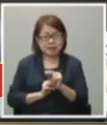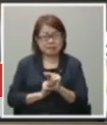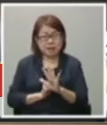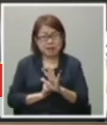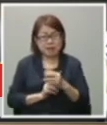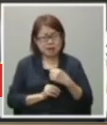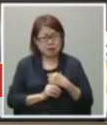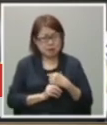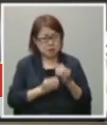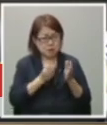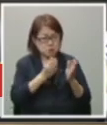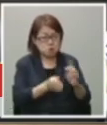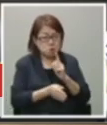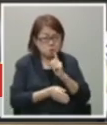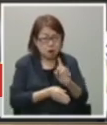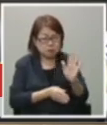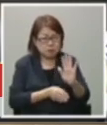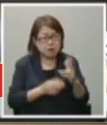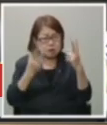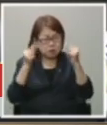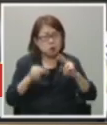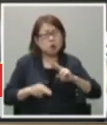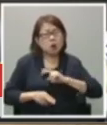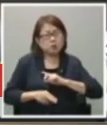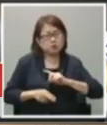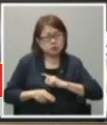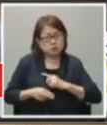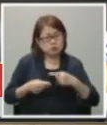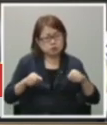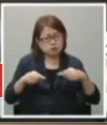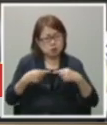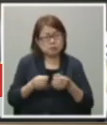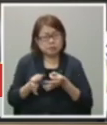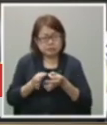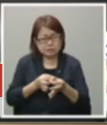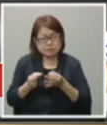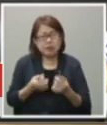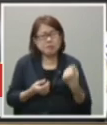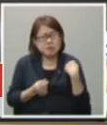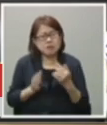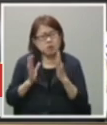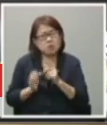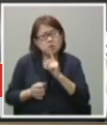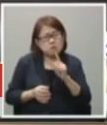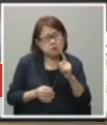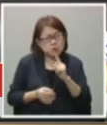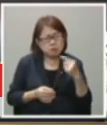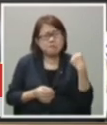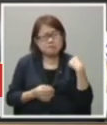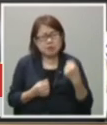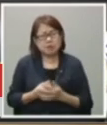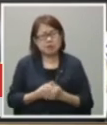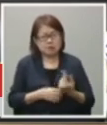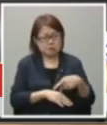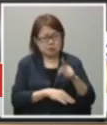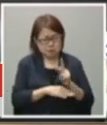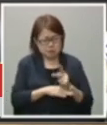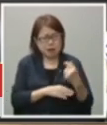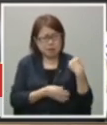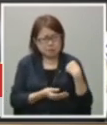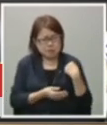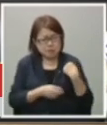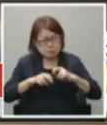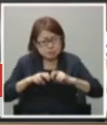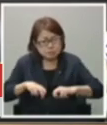ชี้แจงได้แต่คนไปกล่าวอ้างมันก็จะใช้คอนเนคชันเหล่านี้ครับท่านประธานครับมันมีข้อศึกษา